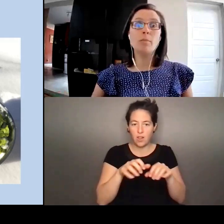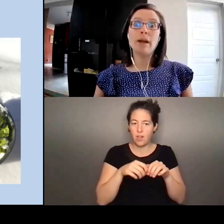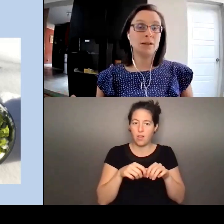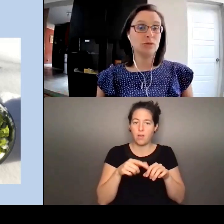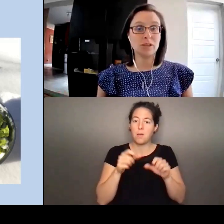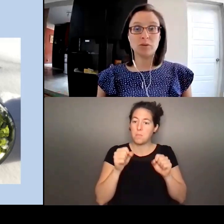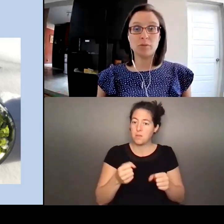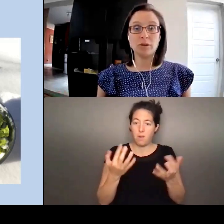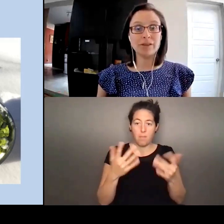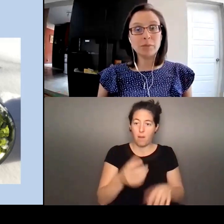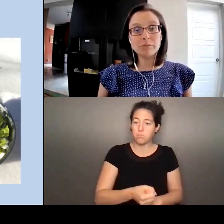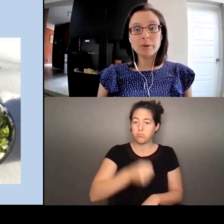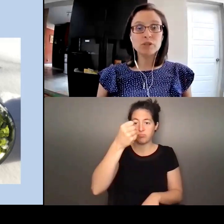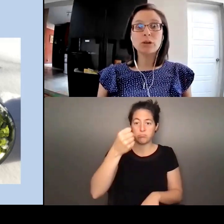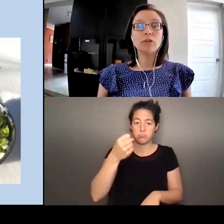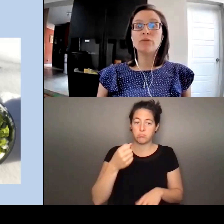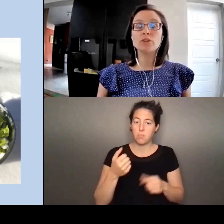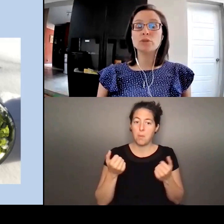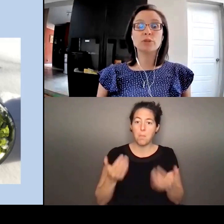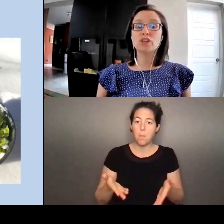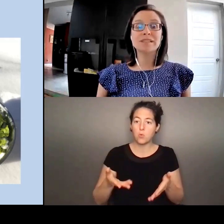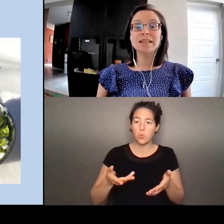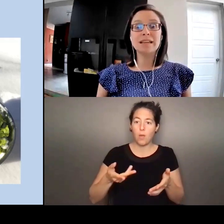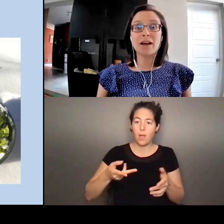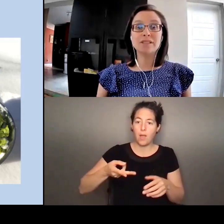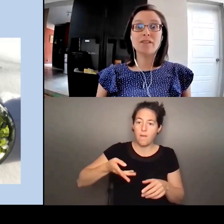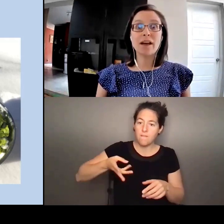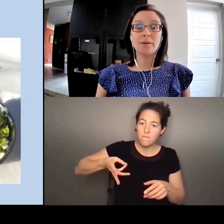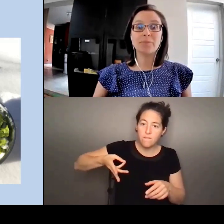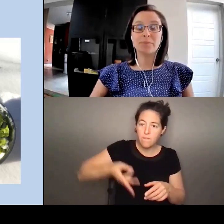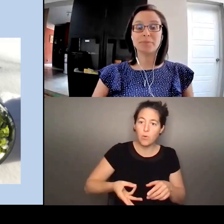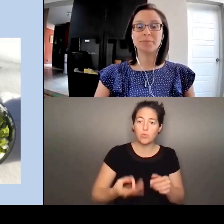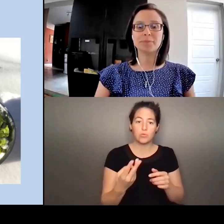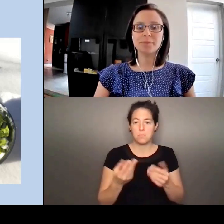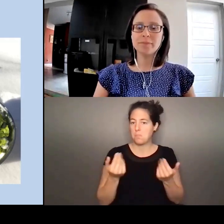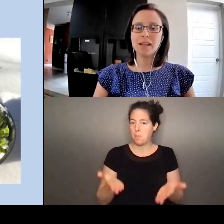nos mains, tout simplement. On n'avait même pas besoin de fourche pour sortir les carottes d'hiver.